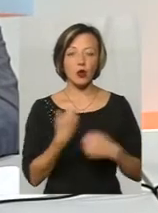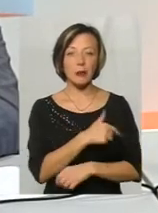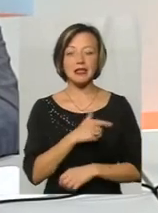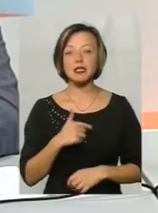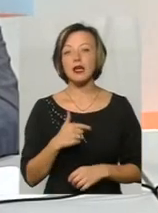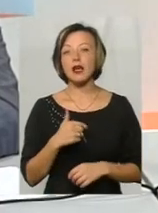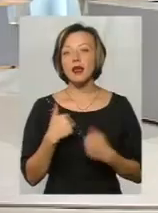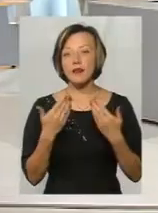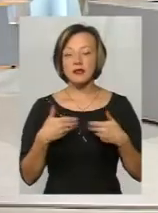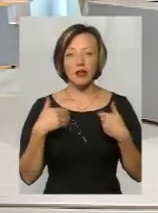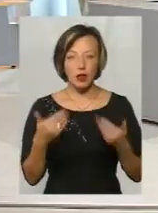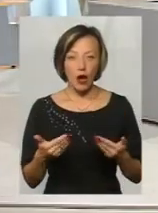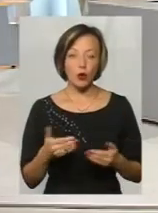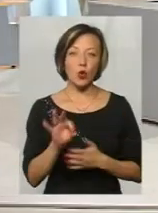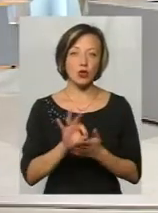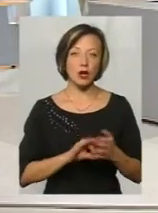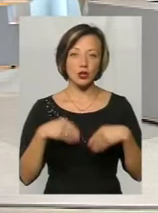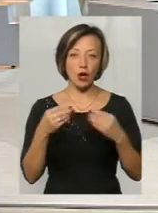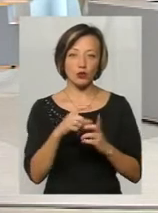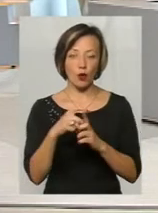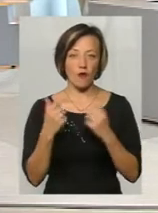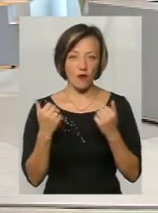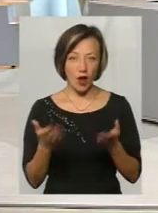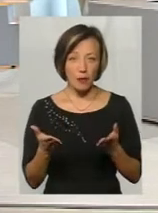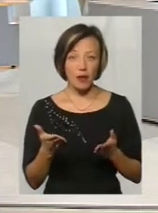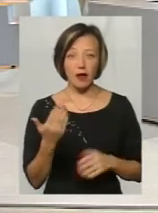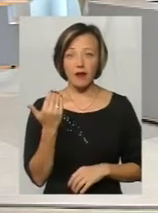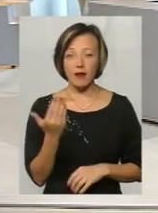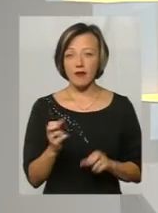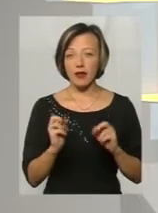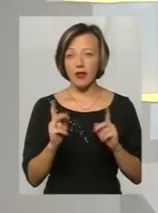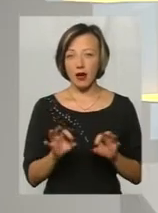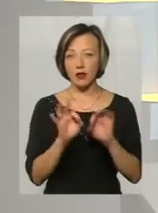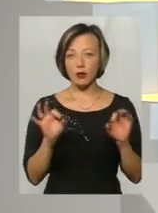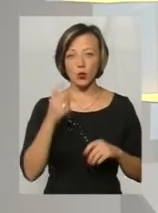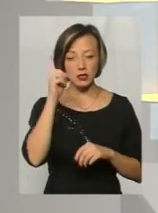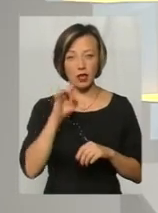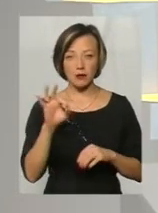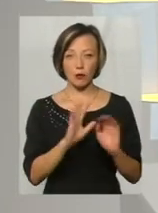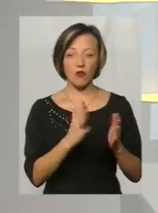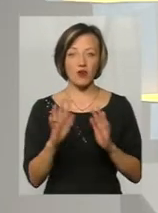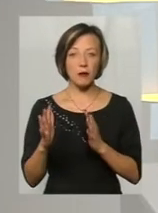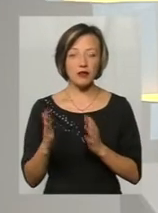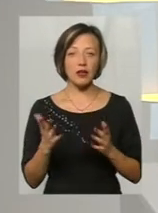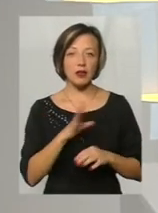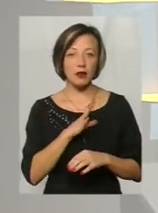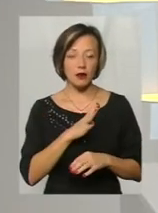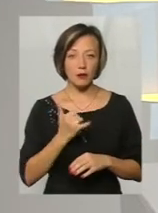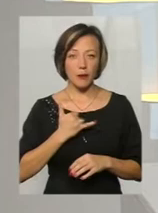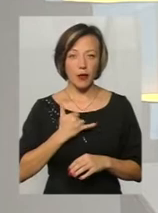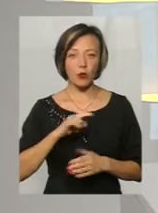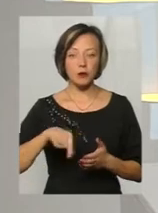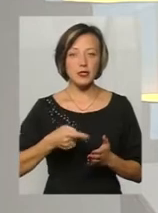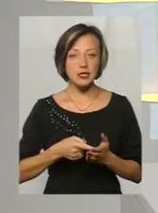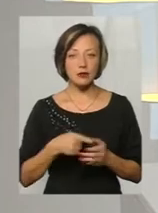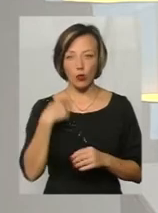вітаю і, пане Кирило, одразу даю слово вам, адже ви, як ніхто, знаєте про ті випадки, які трапляються в нашому місті